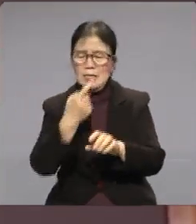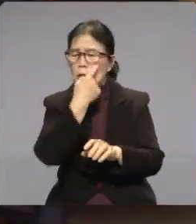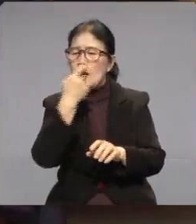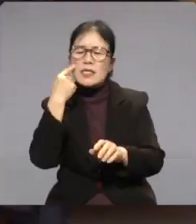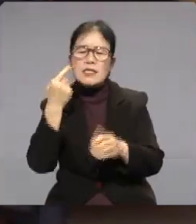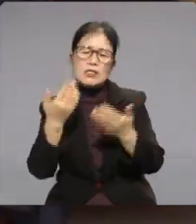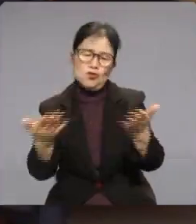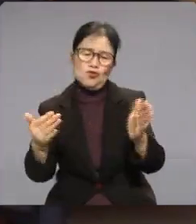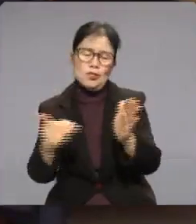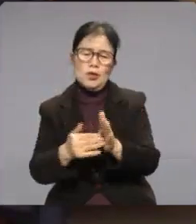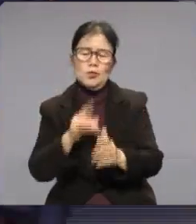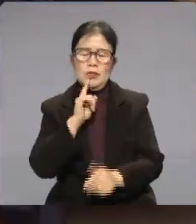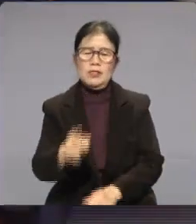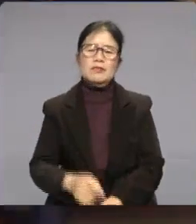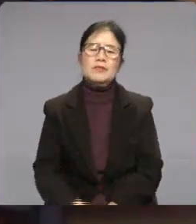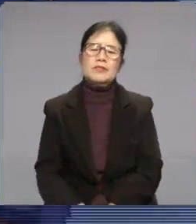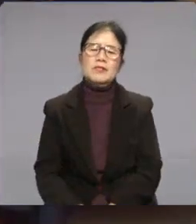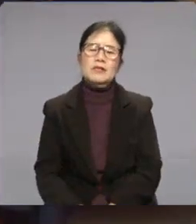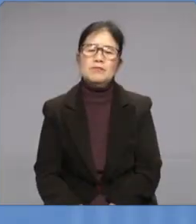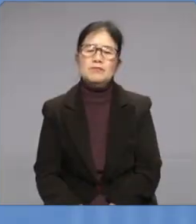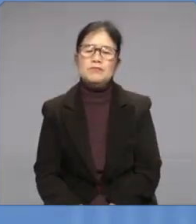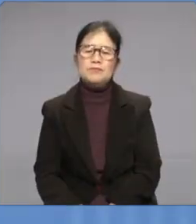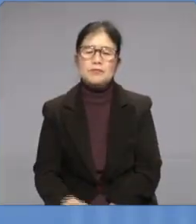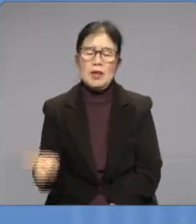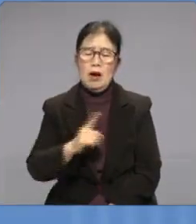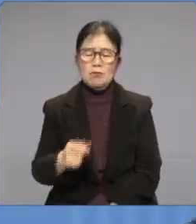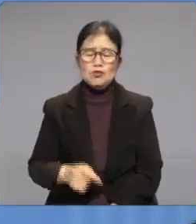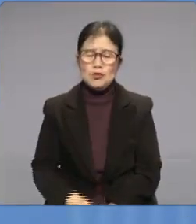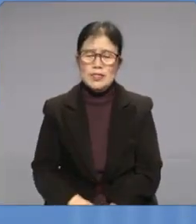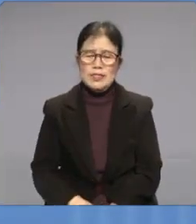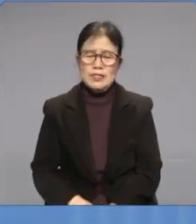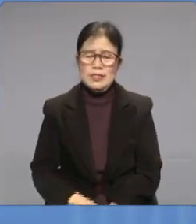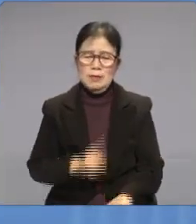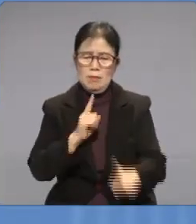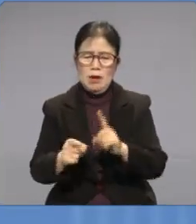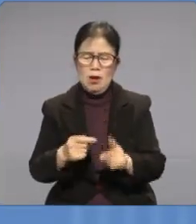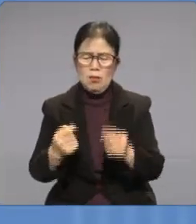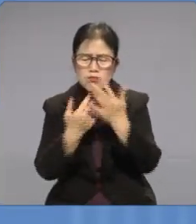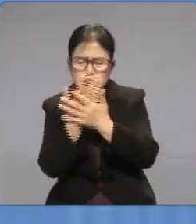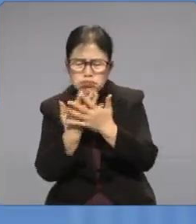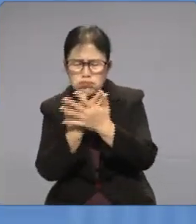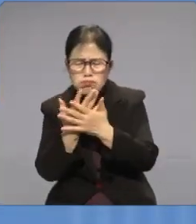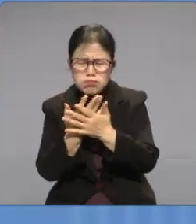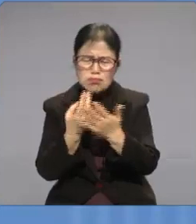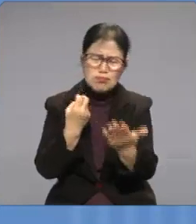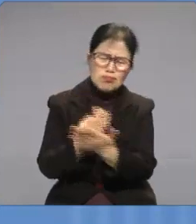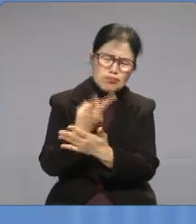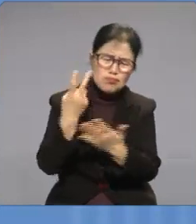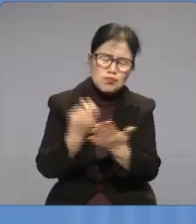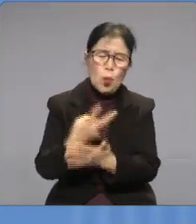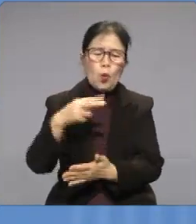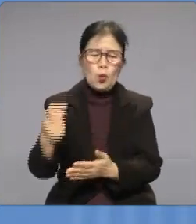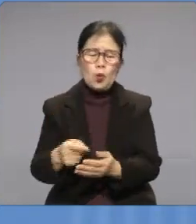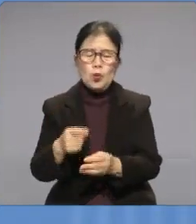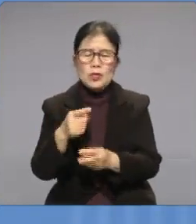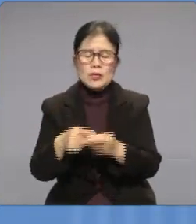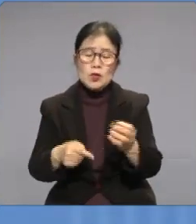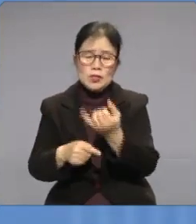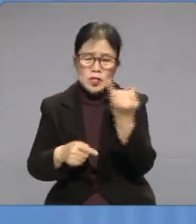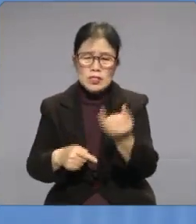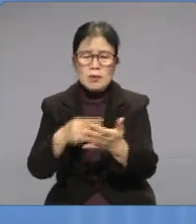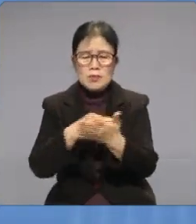주었다고 맹비난했습니다. 아무리 내로남불의 주장으로 본질을 흐리려 발버둥 쳐도 김건희 여사를